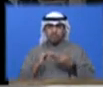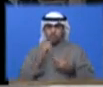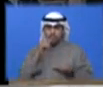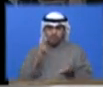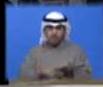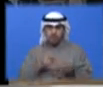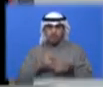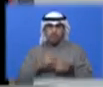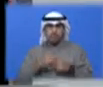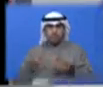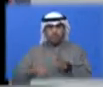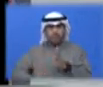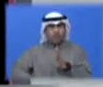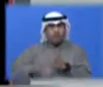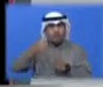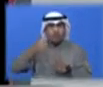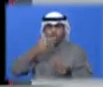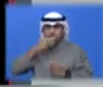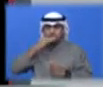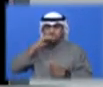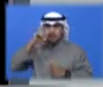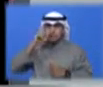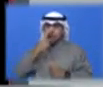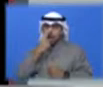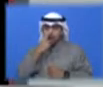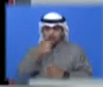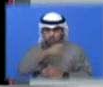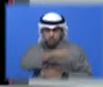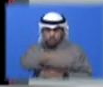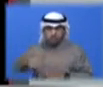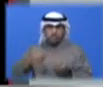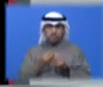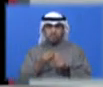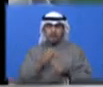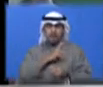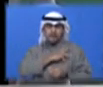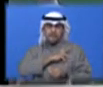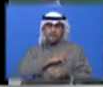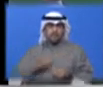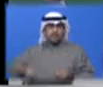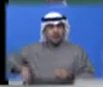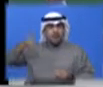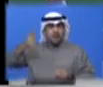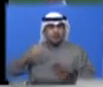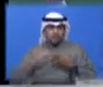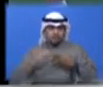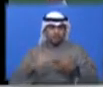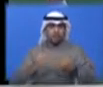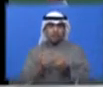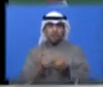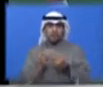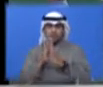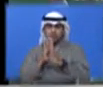من أهم وأول الدول التي تلتزم بتعهداتها المالية تجاه الفلسطينيين، وأن مواقفها دوما